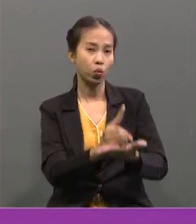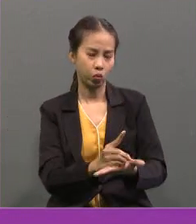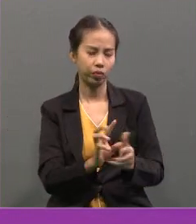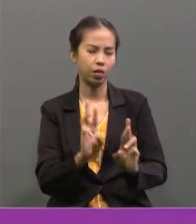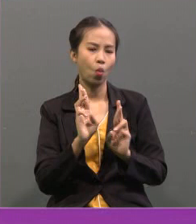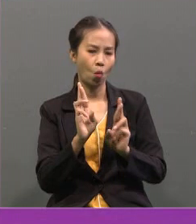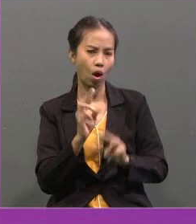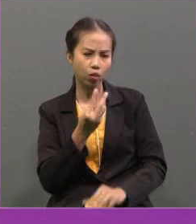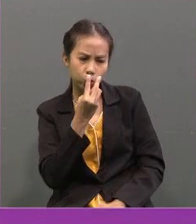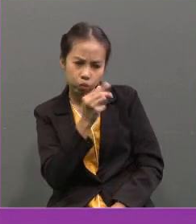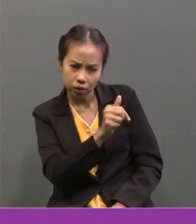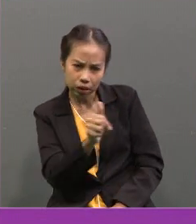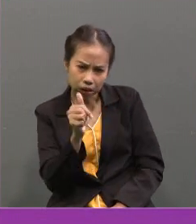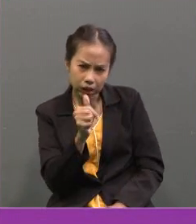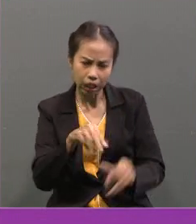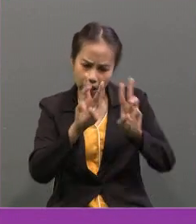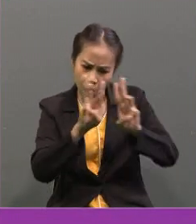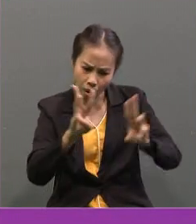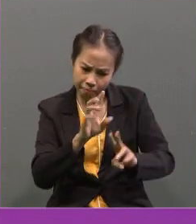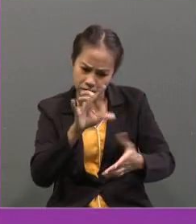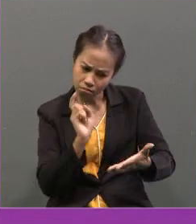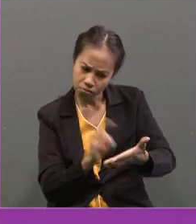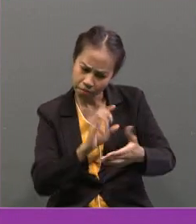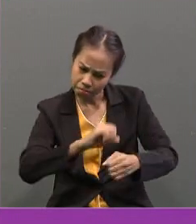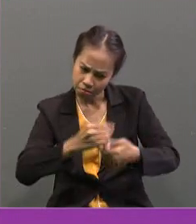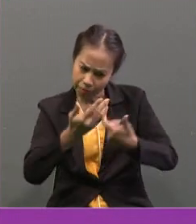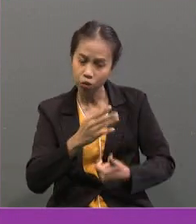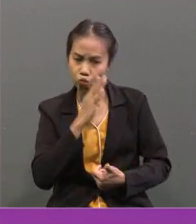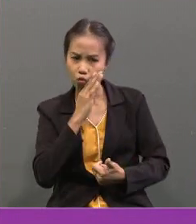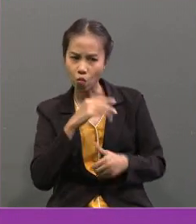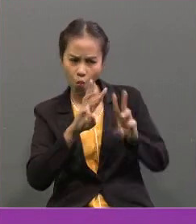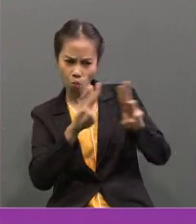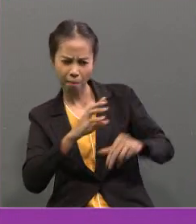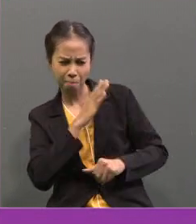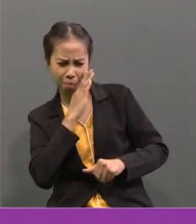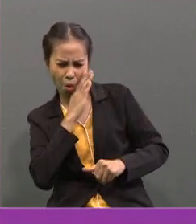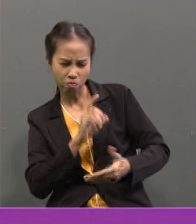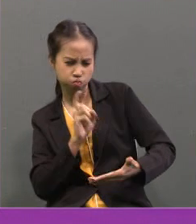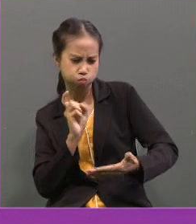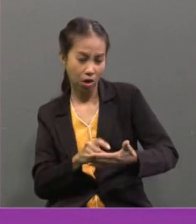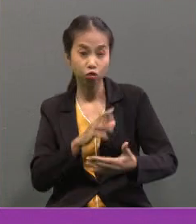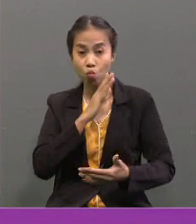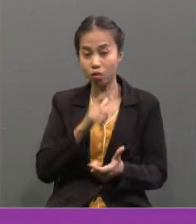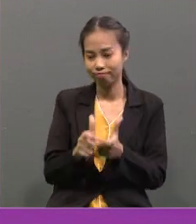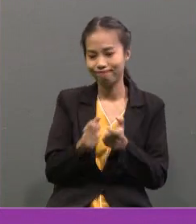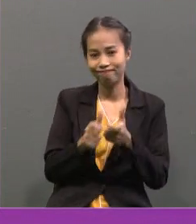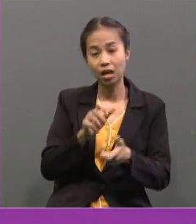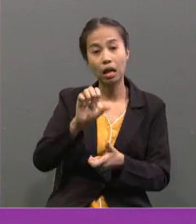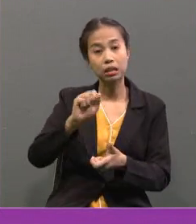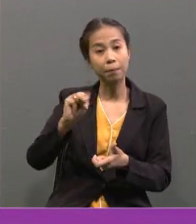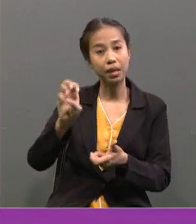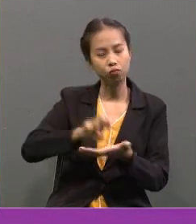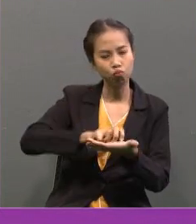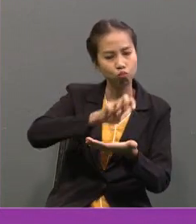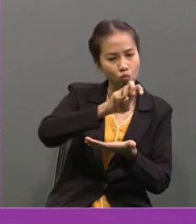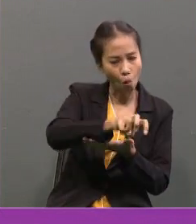ต้องลอยกระทงอย่างระมัดระวังนะคะต้องดูกันให้ดีอย่าไปกดลิงก์ให้รอยกระทงออนไลน์จาก SMSหรือว่าอีเมลโดยที่ไม่รู้แหล่ง